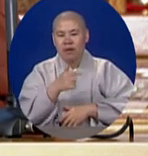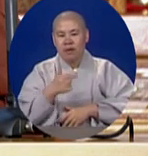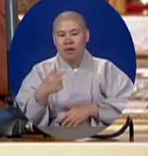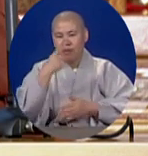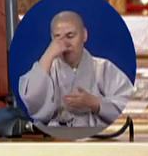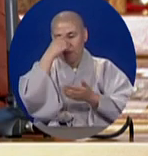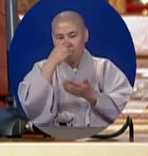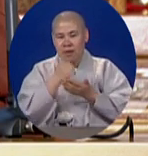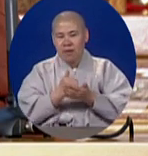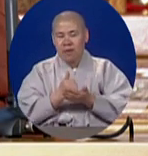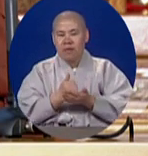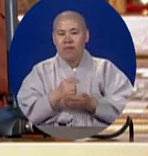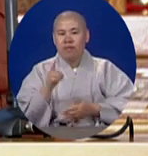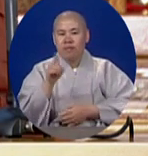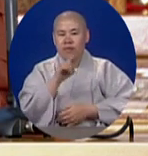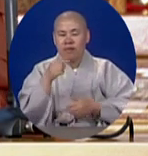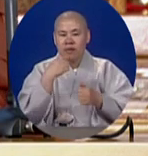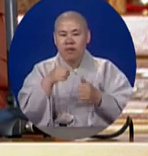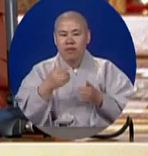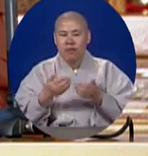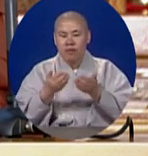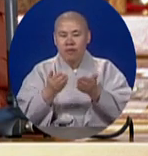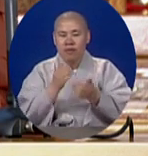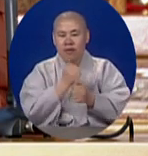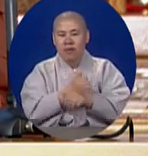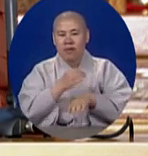또 뭔 가르침을 했느냐 그러면